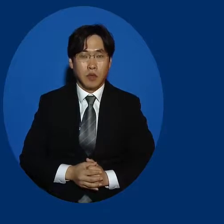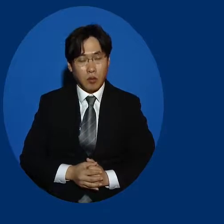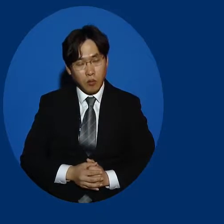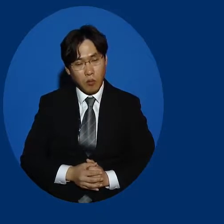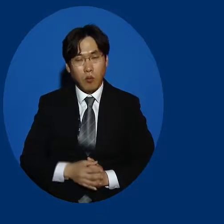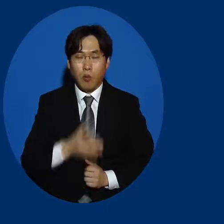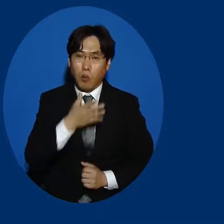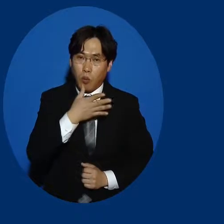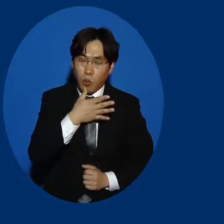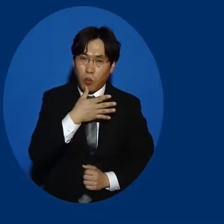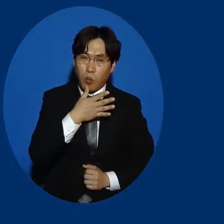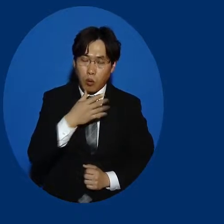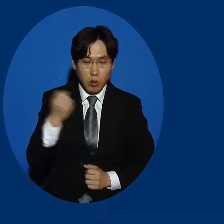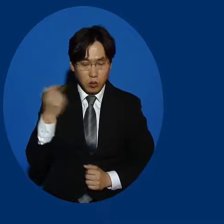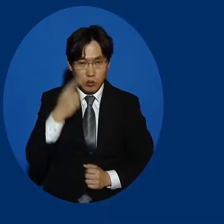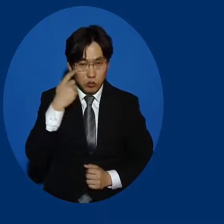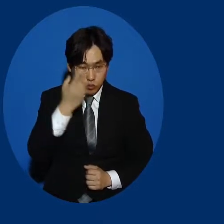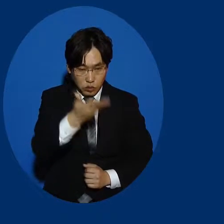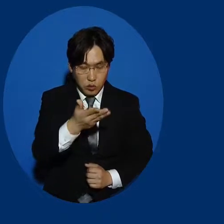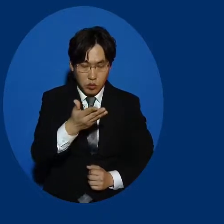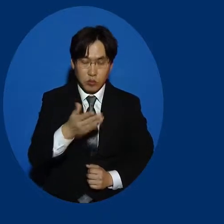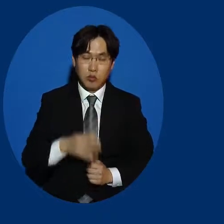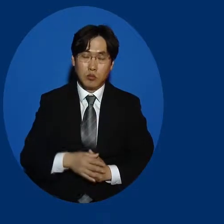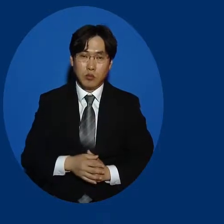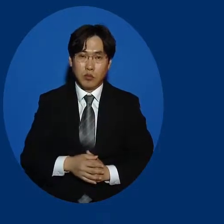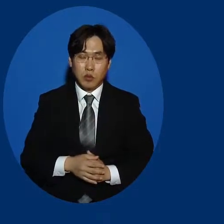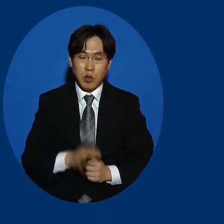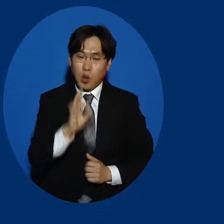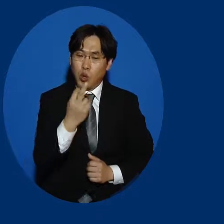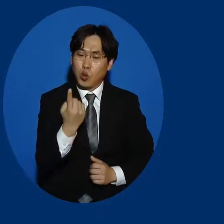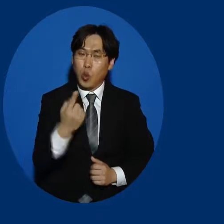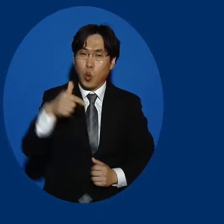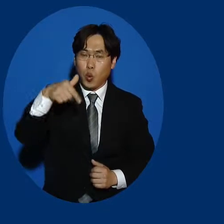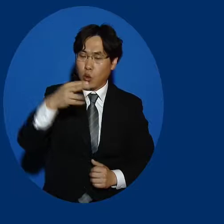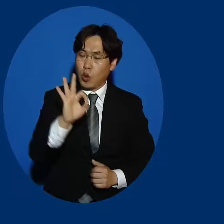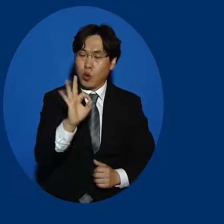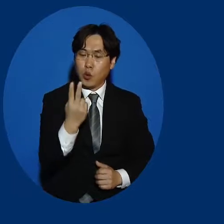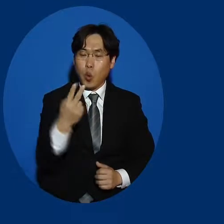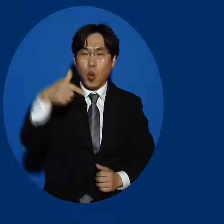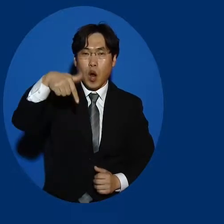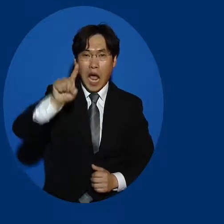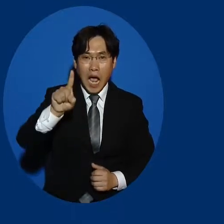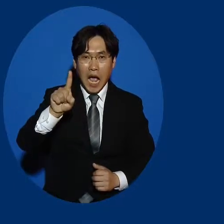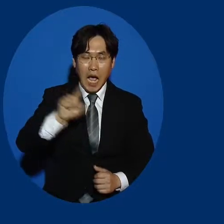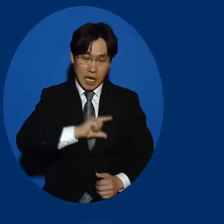그래서 제가 다시 물었습니다. 요가 자격증도 있으세요?